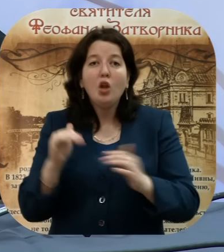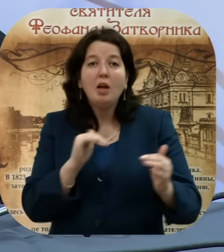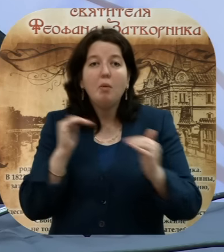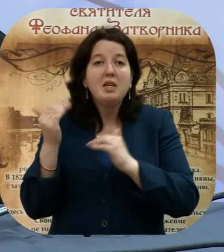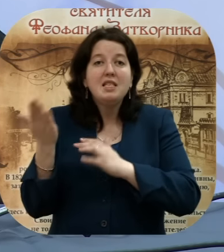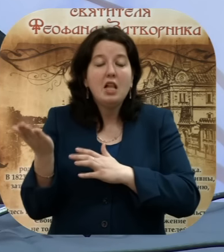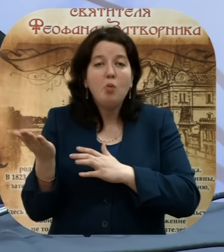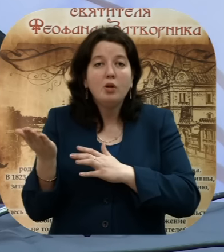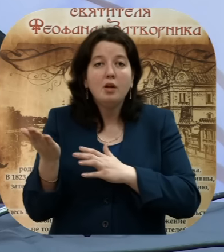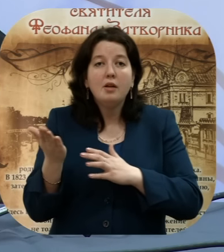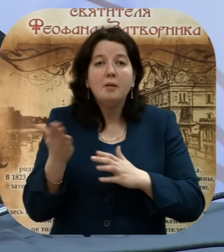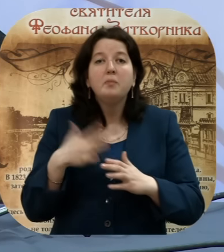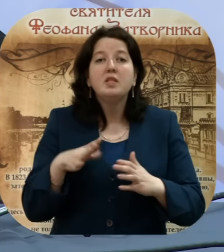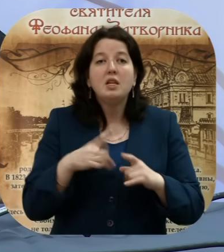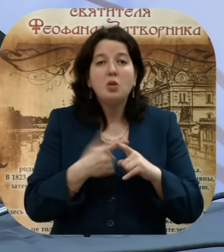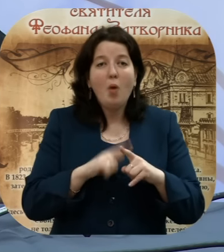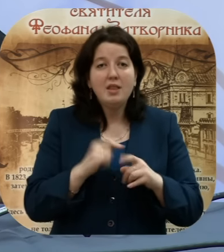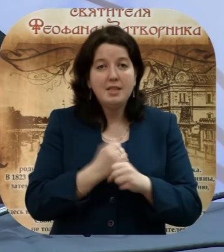тогда что мы делаем?